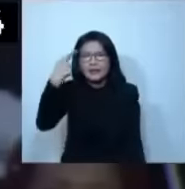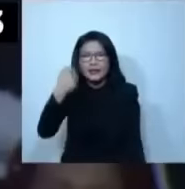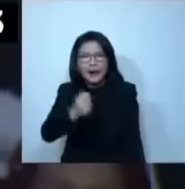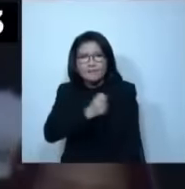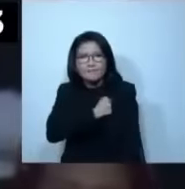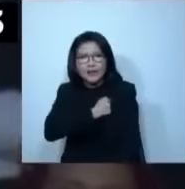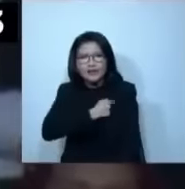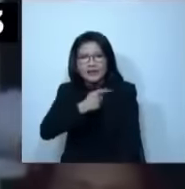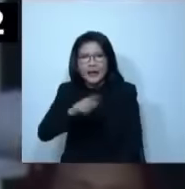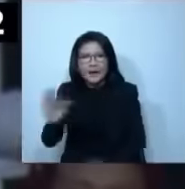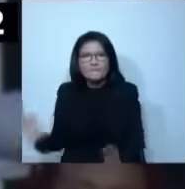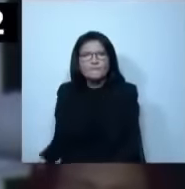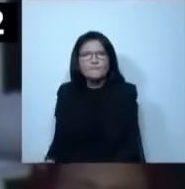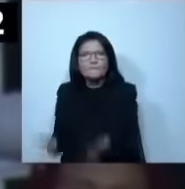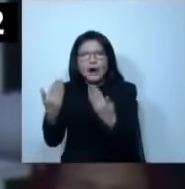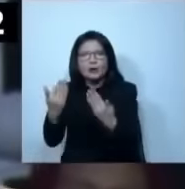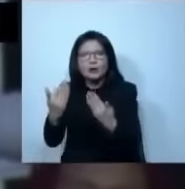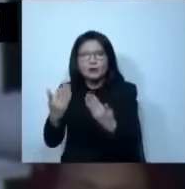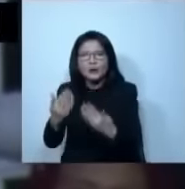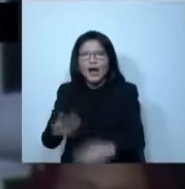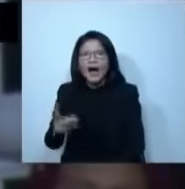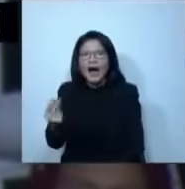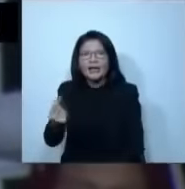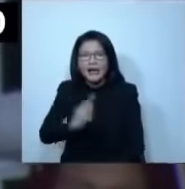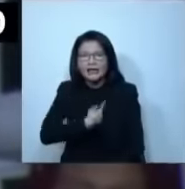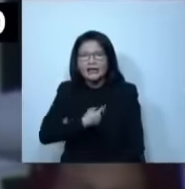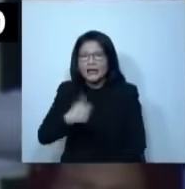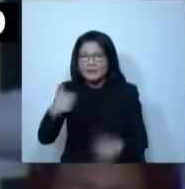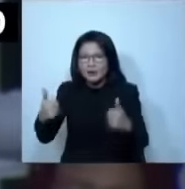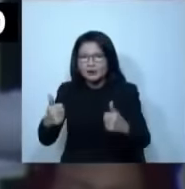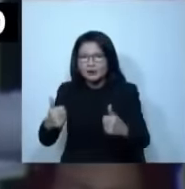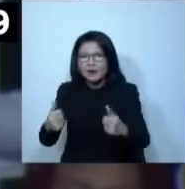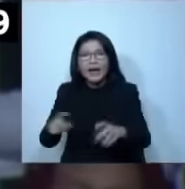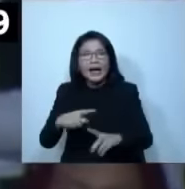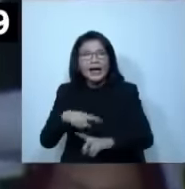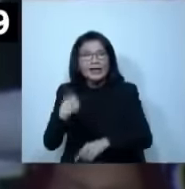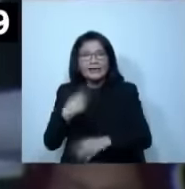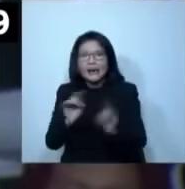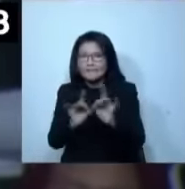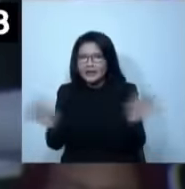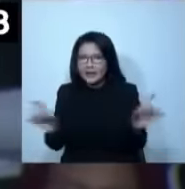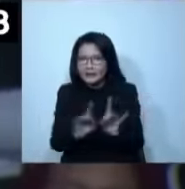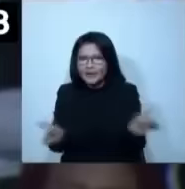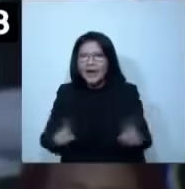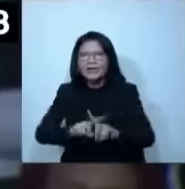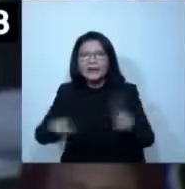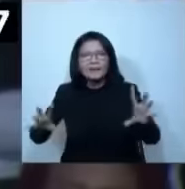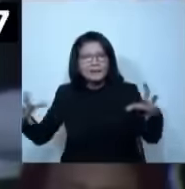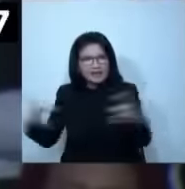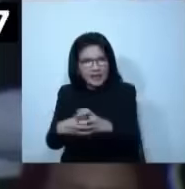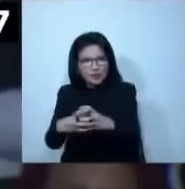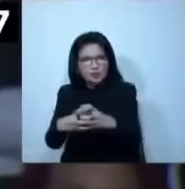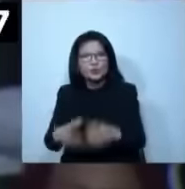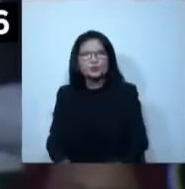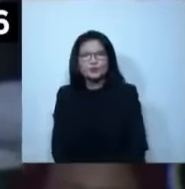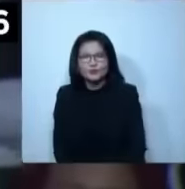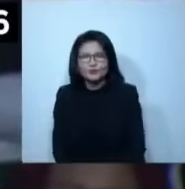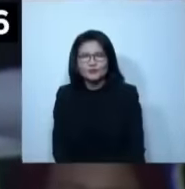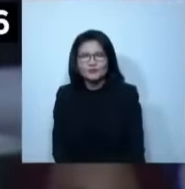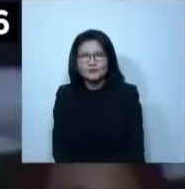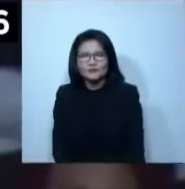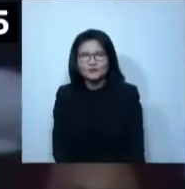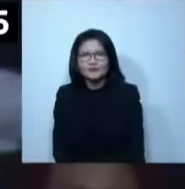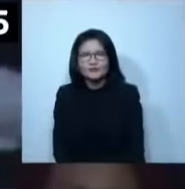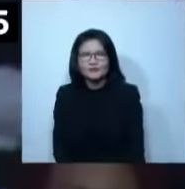ini akan membangun harkat dan martabatnya, karena kita memang berbeda, tapi kita dipersatukan. Baik. Masih ada waktu,